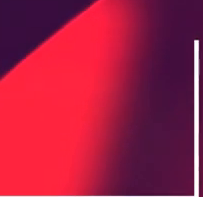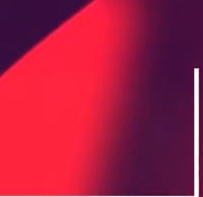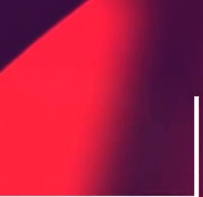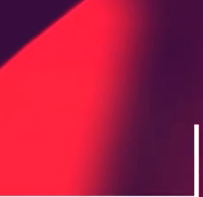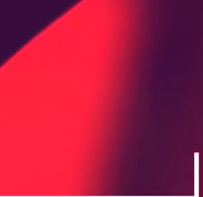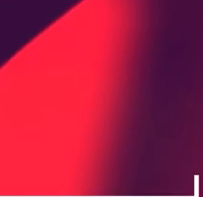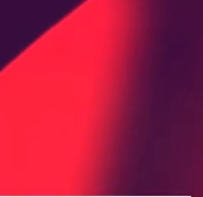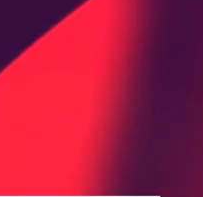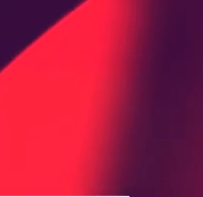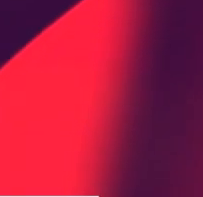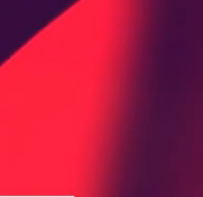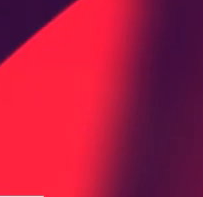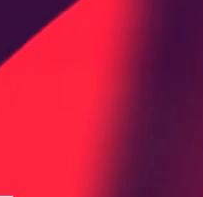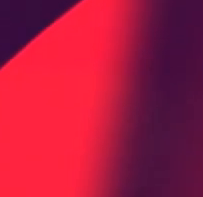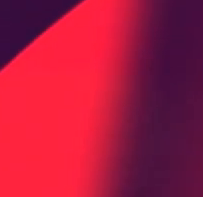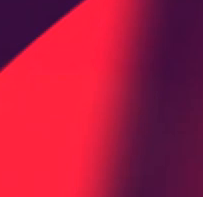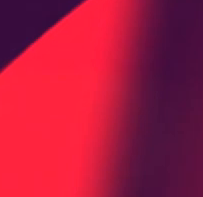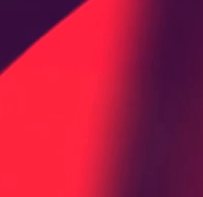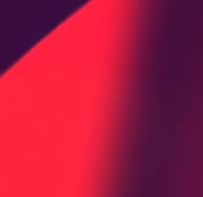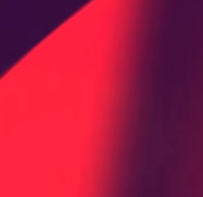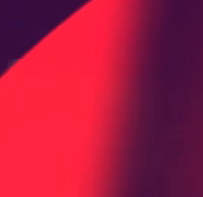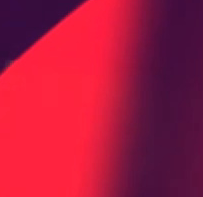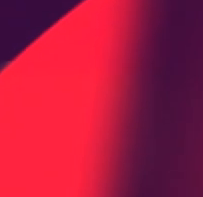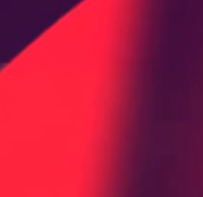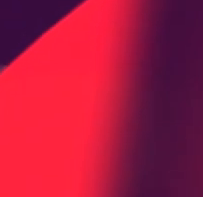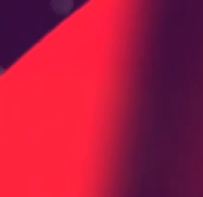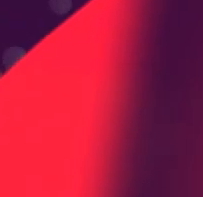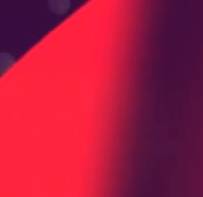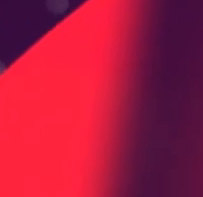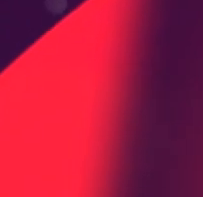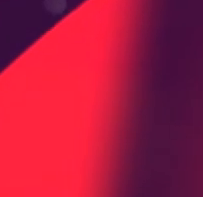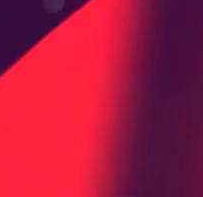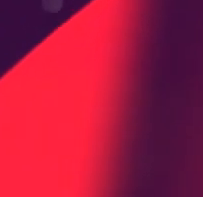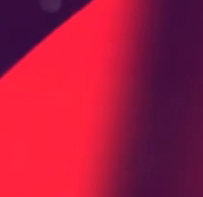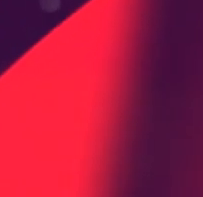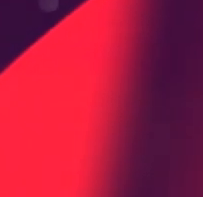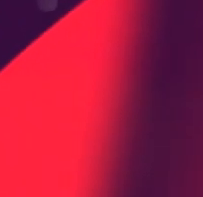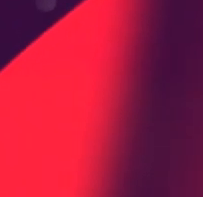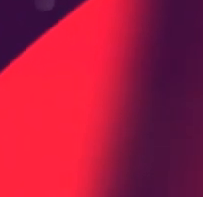අලුත් වීඩියෝ ගැන මුලින්ම දැනගන්න මෙම සීනුව ක්ලික් කරන්න.